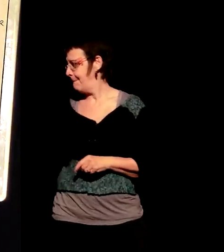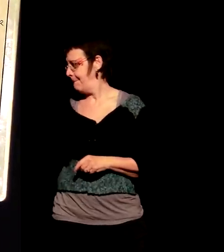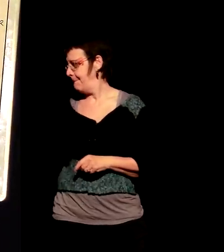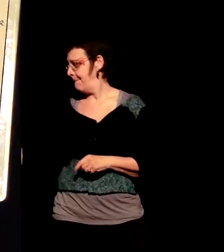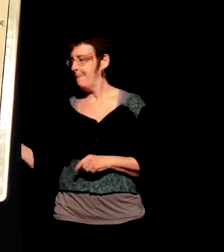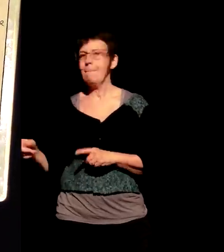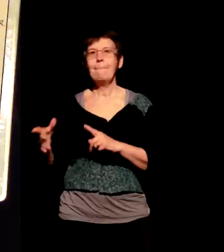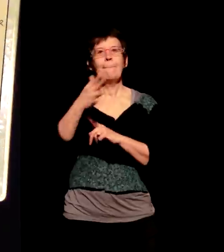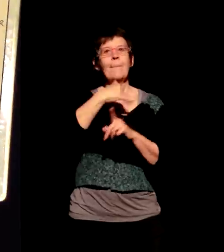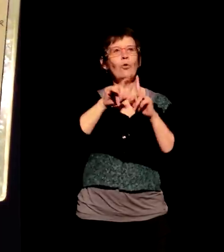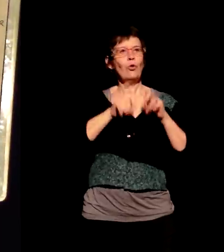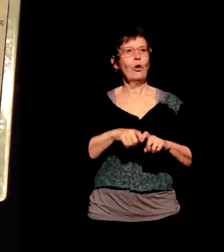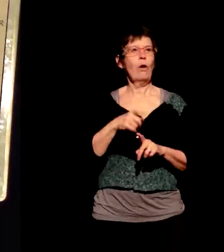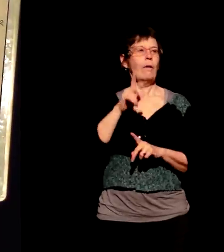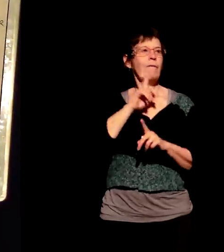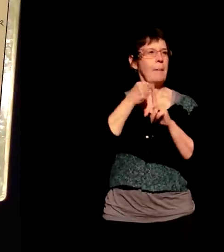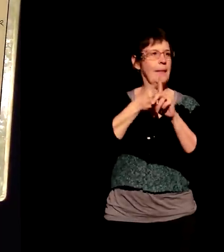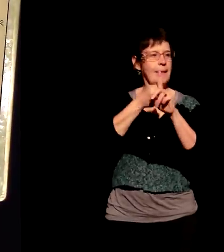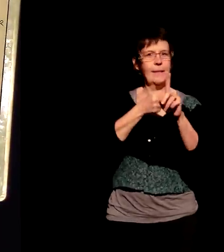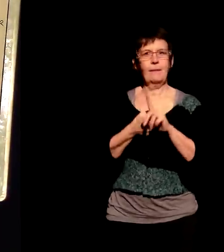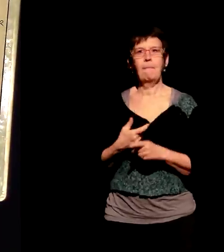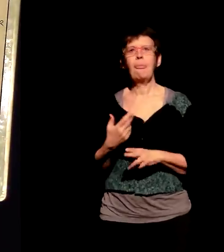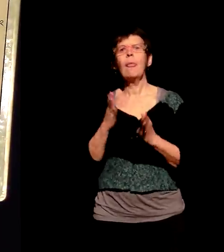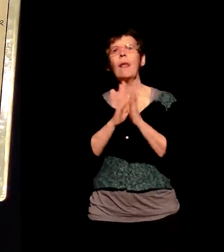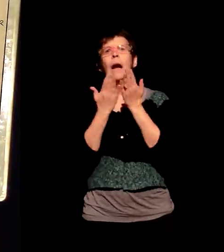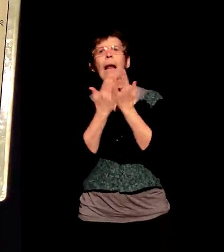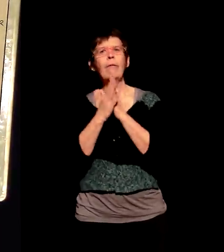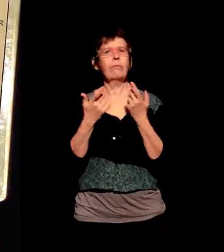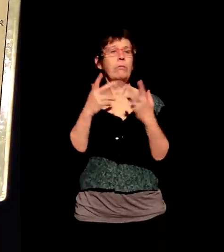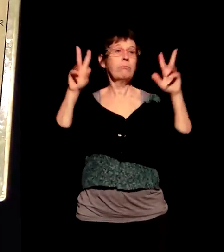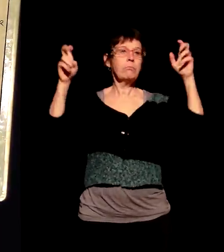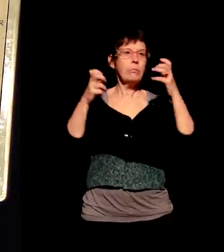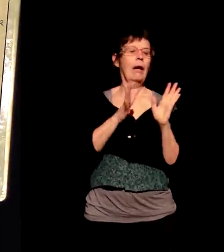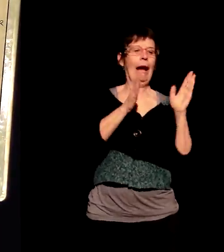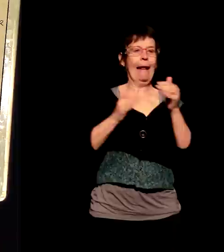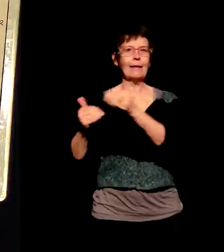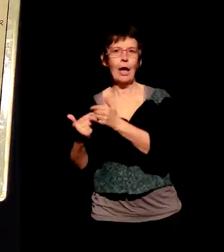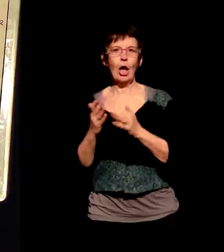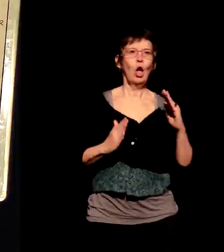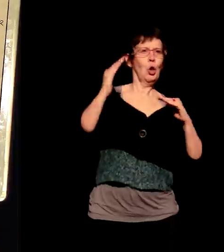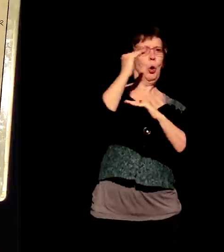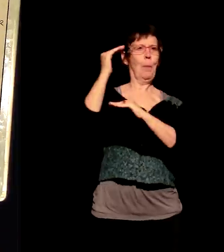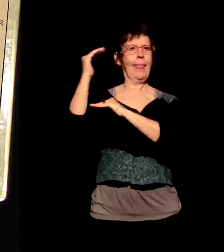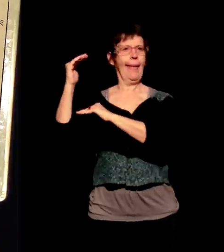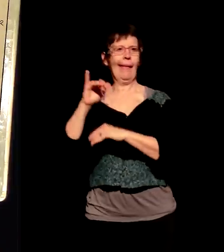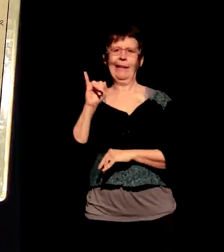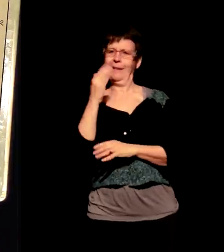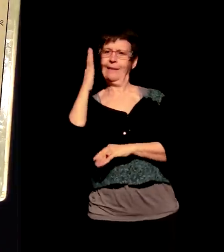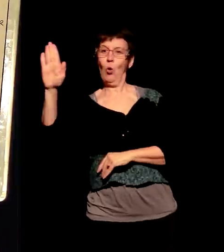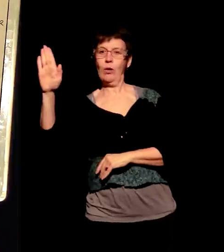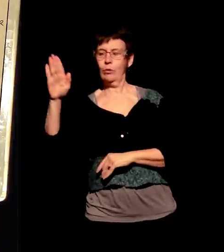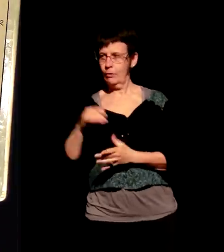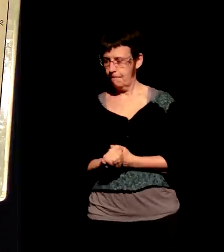beaucoup, qui a écrit un bouquin qui s'appelle « Classer, dominer, qui sont les autres ?» et qui dit, quand on nous dit « il faut accepter